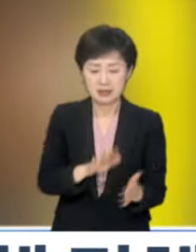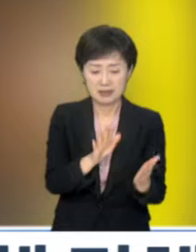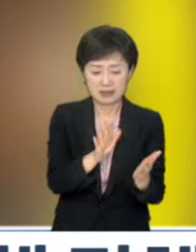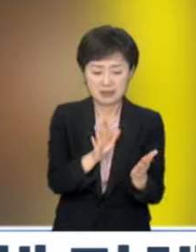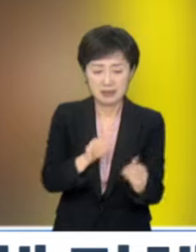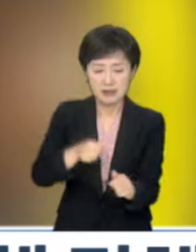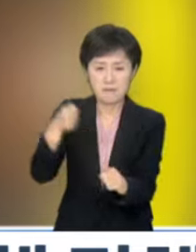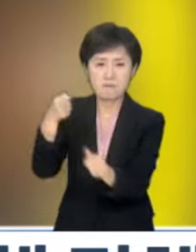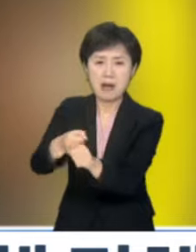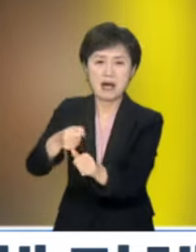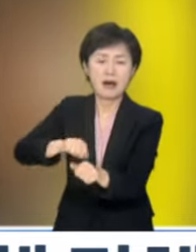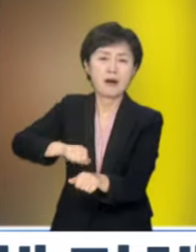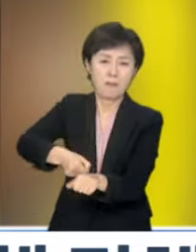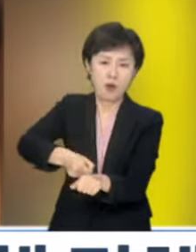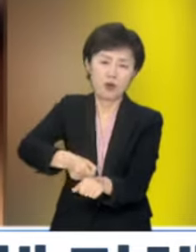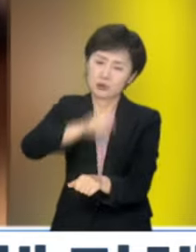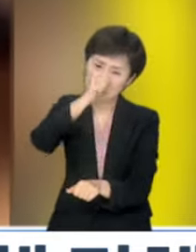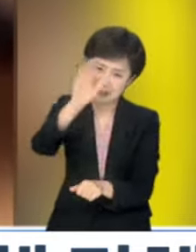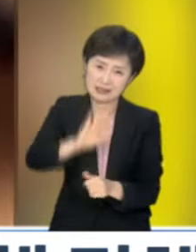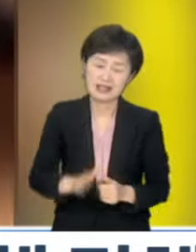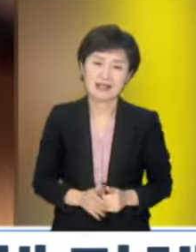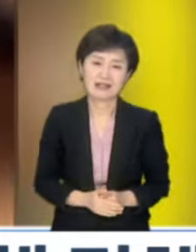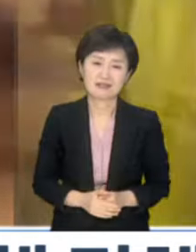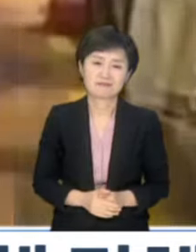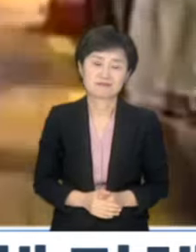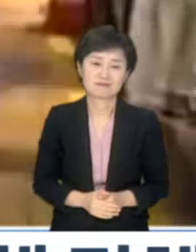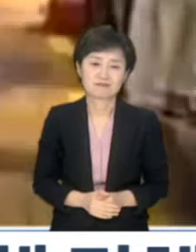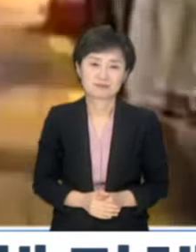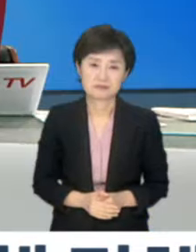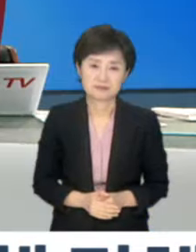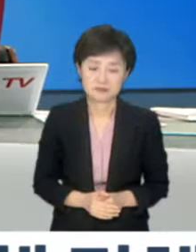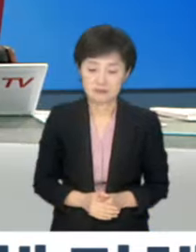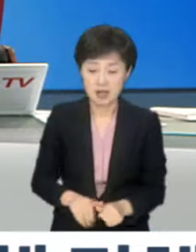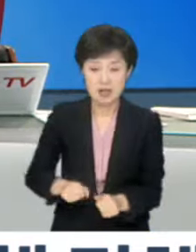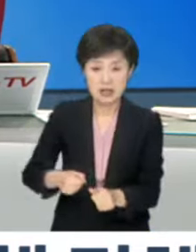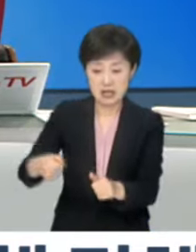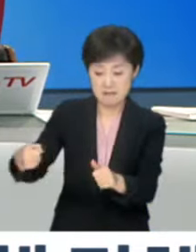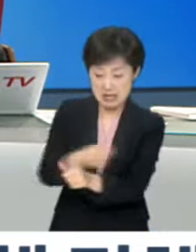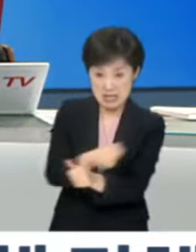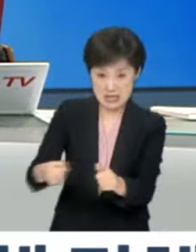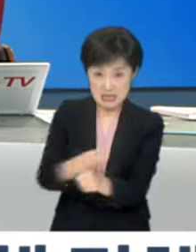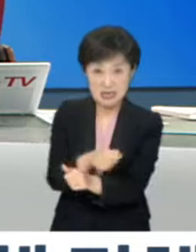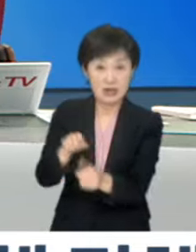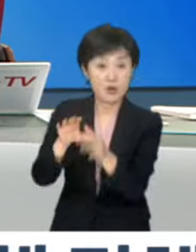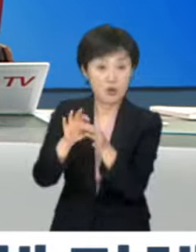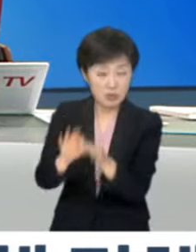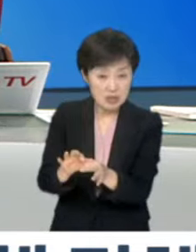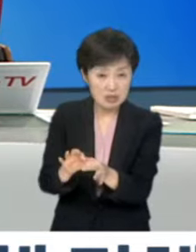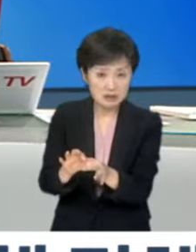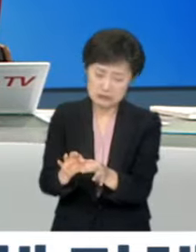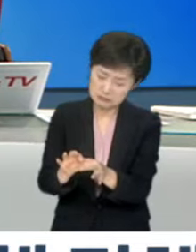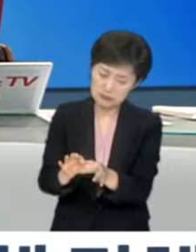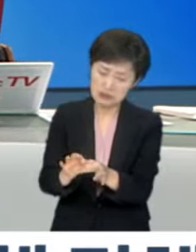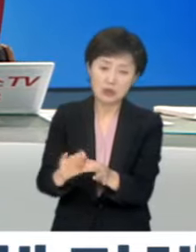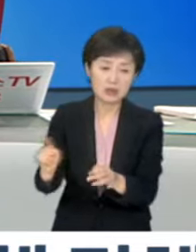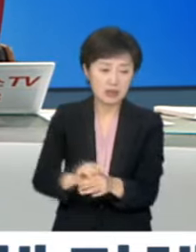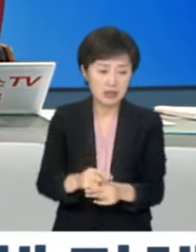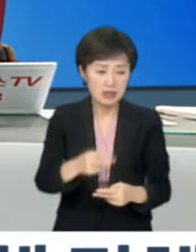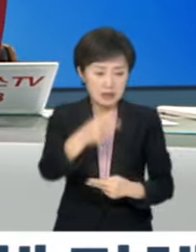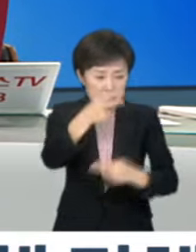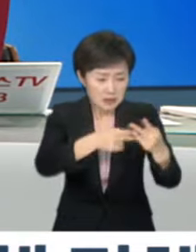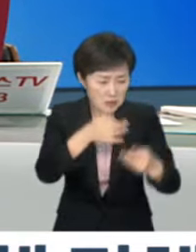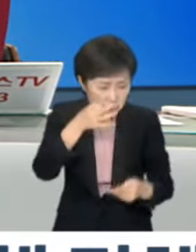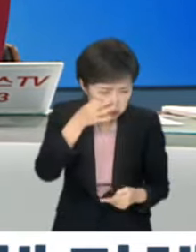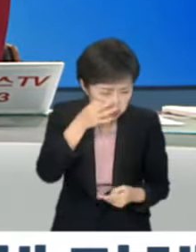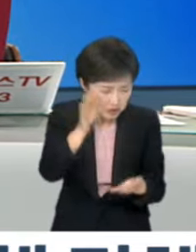분명히 이제 금지가 되어야 되는 것입니다. 말씀하신 대로 사적 제재 관련된 막 드라마도 나오고 그런 걸 보면 이제 저희가 막 보면서 통쾌하고 그런